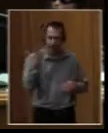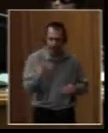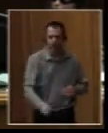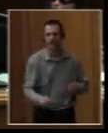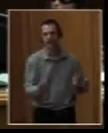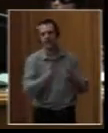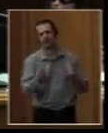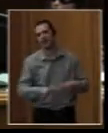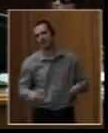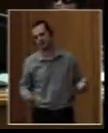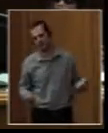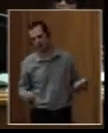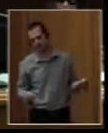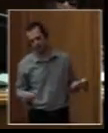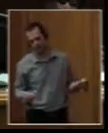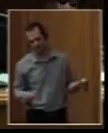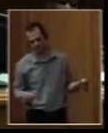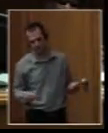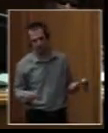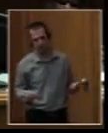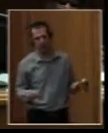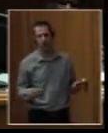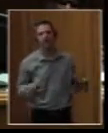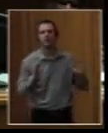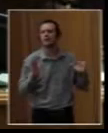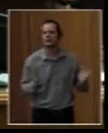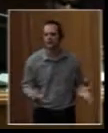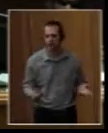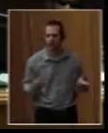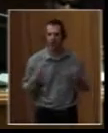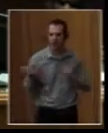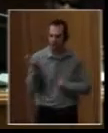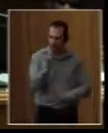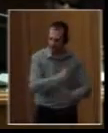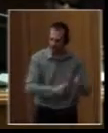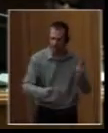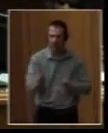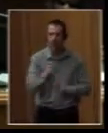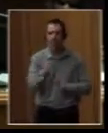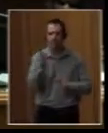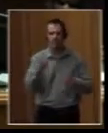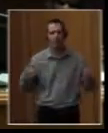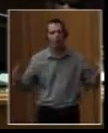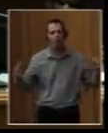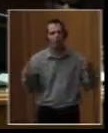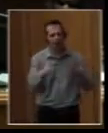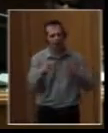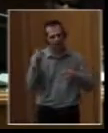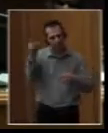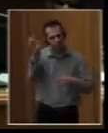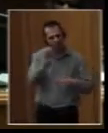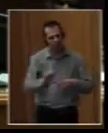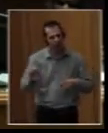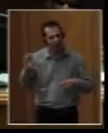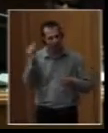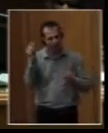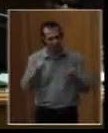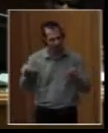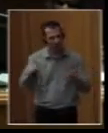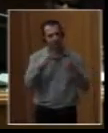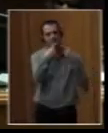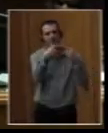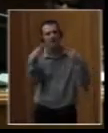μεταξύ των άλλων, και κατά τη συγκρότηση της άτυπης διακομματικής ομάδας του Ευρωπαϊκού Κοινοβουλίου. Η